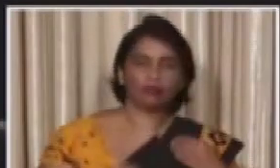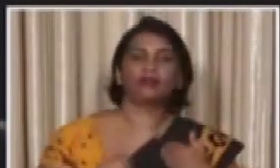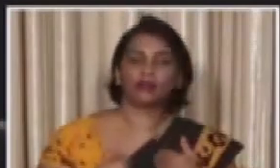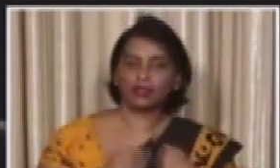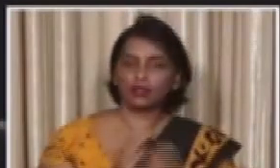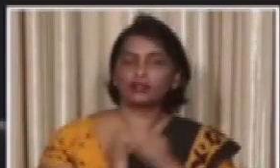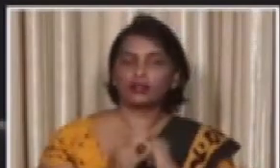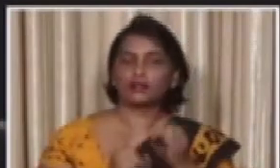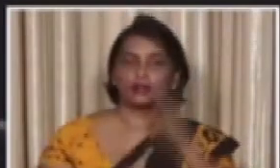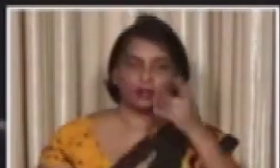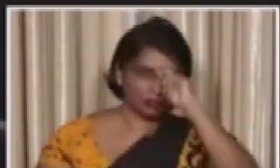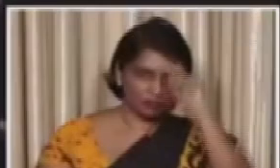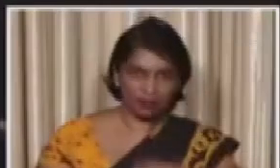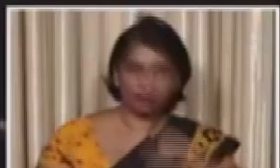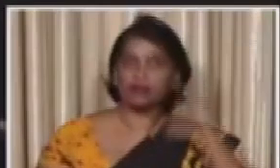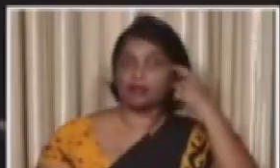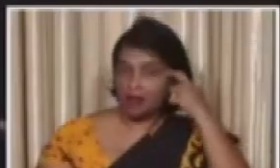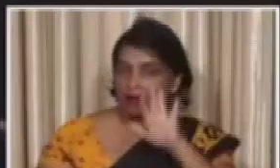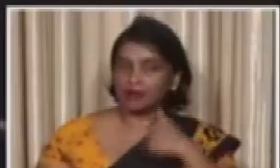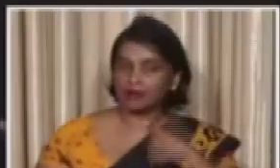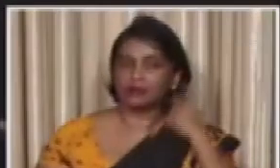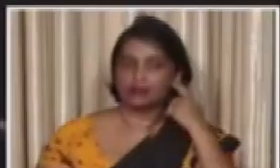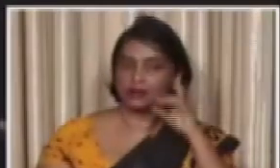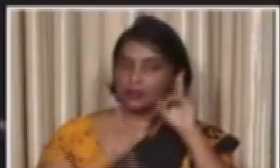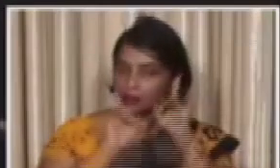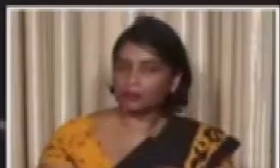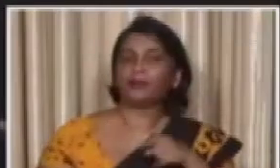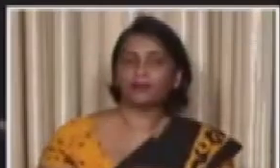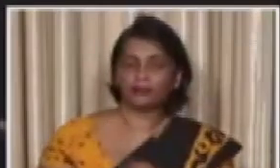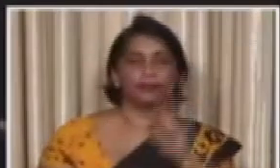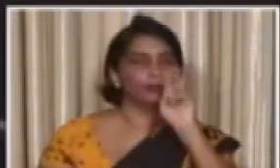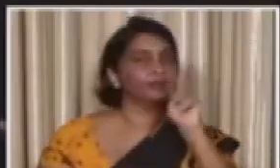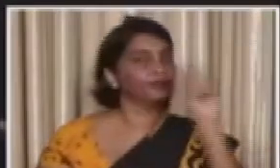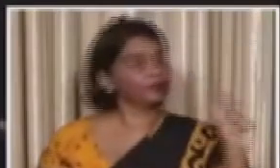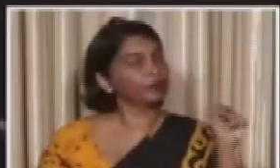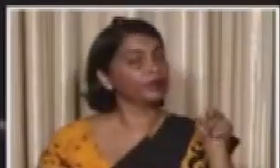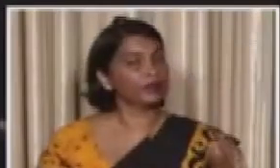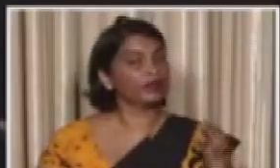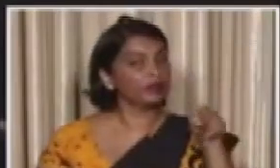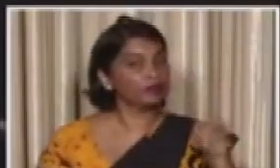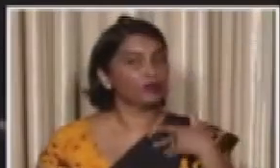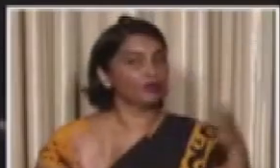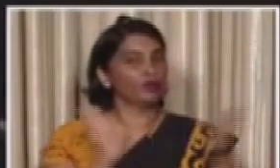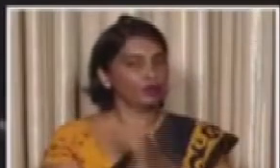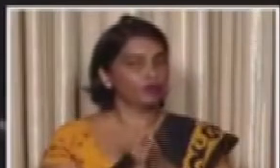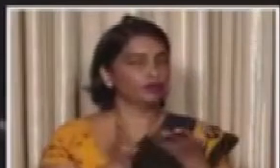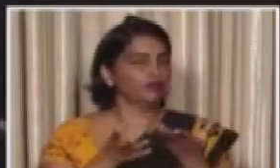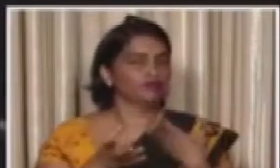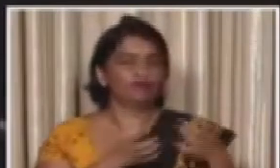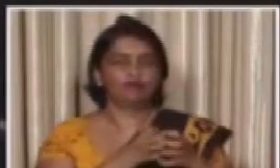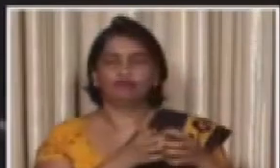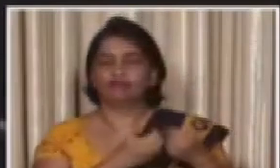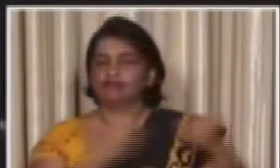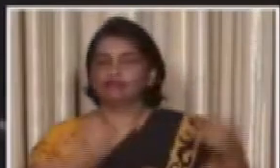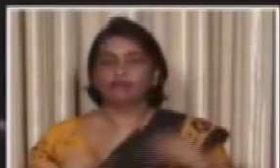ගරු සජිත් ප්‍රේමදාස මහතාට මතක ඇතැයි මා සිතනවා. එසේම 20 ඔවුන් සමග පක්ෂයෙන් එළියට බැහිමට